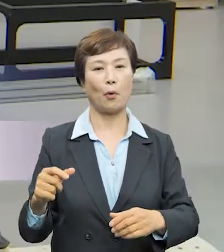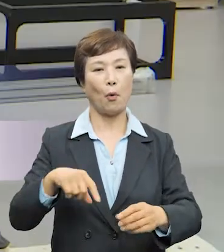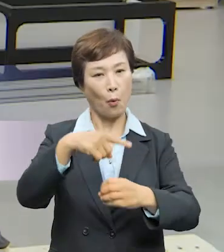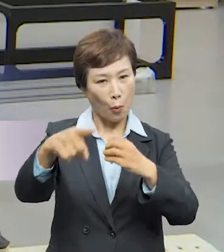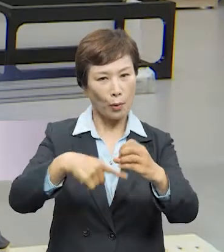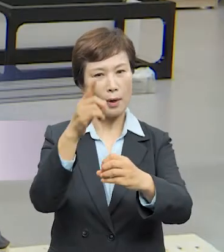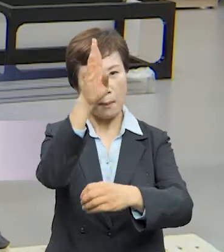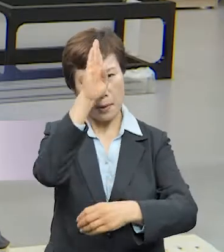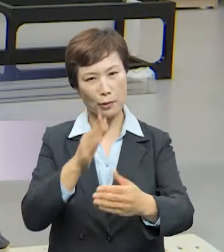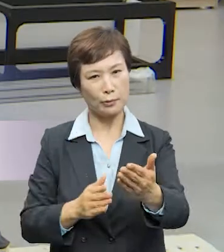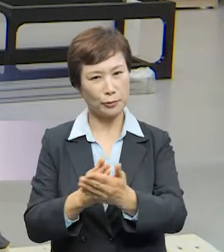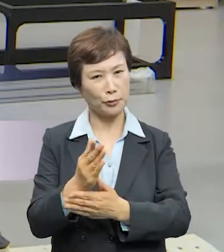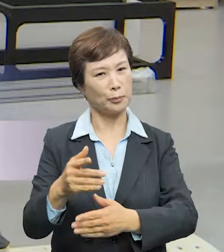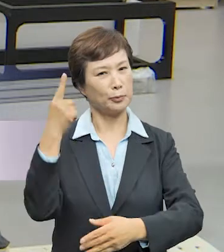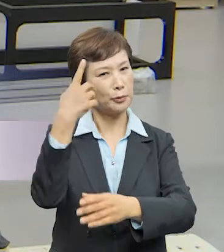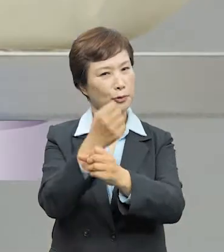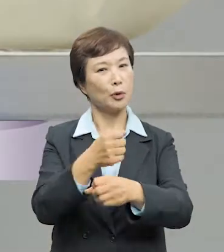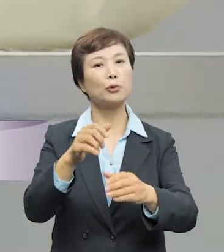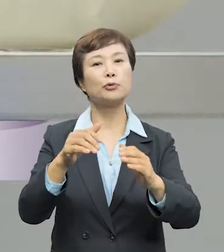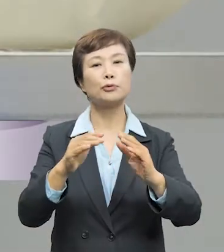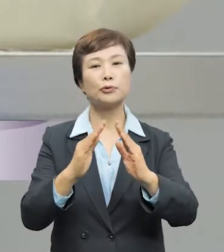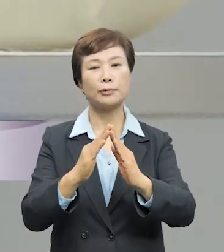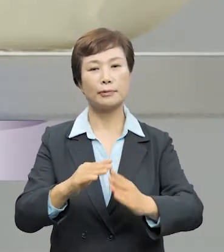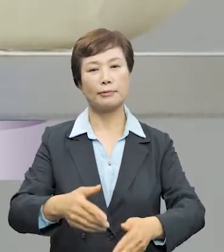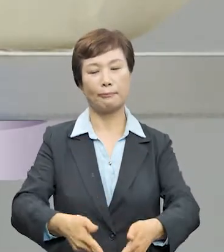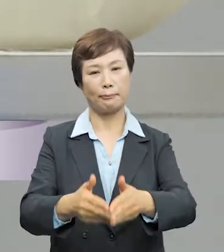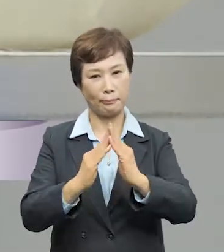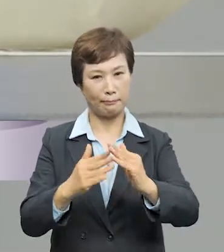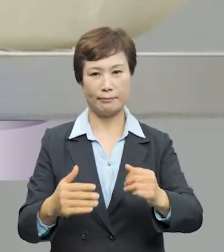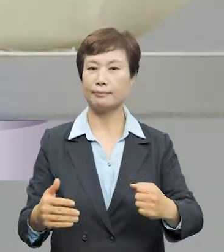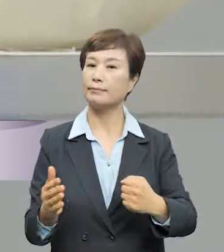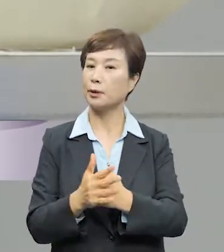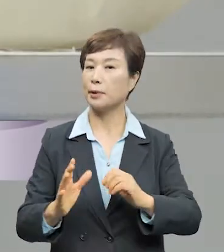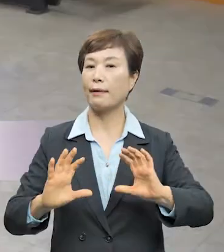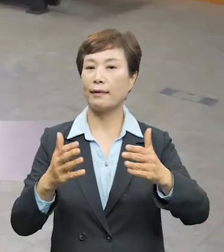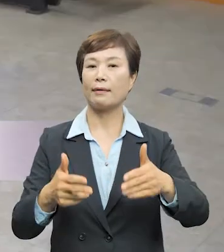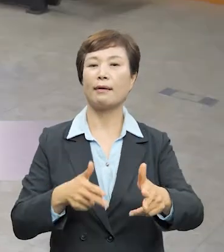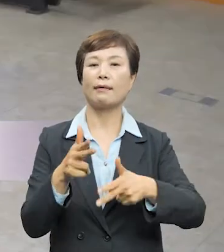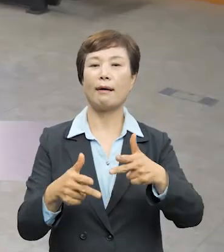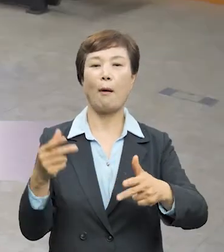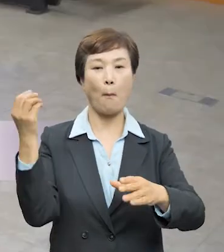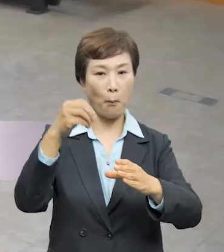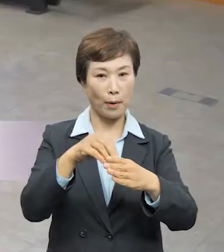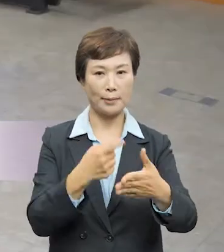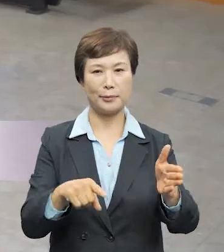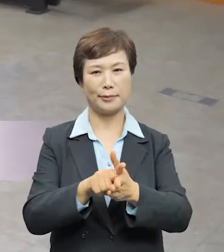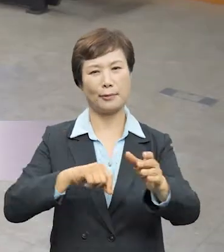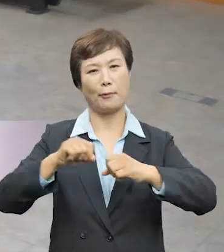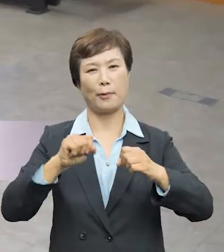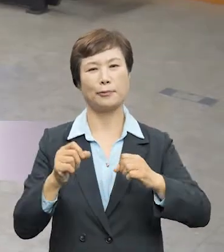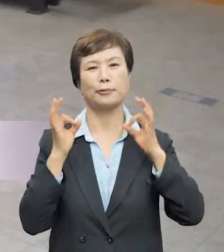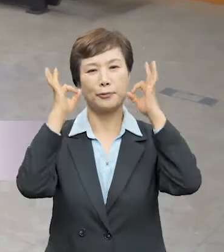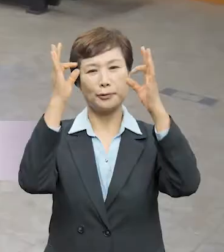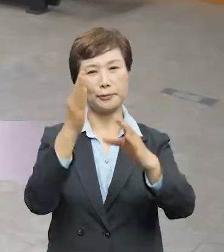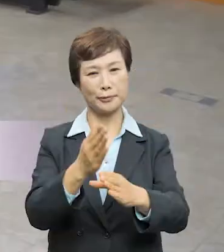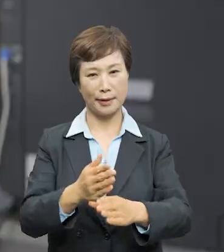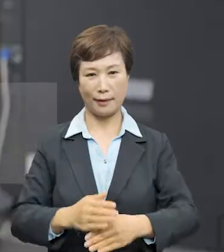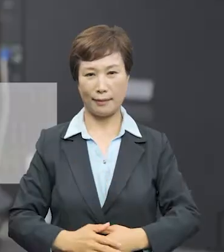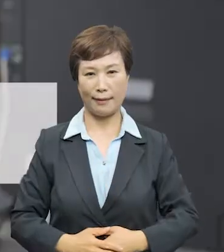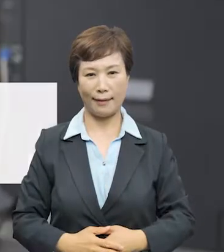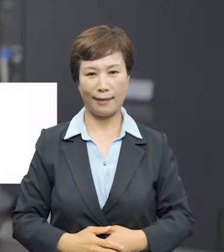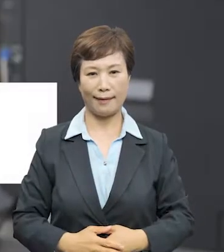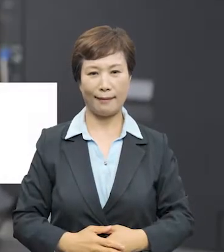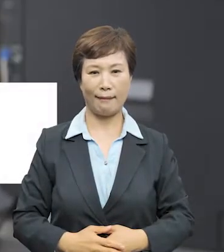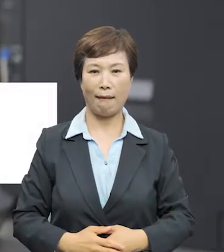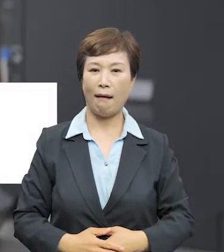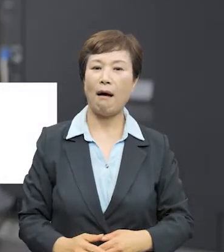서남권 원자력의학원 건립이 차기 정부 국정과제에 반영될 수 있도록 총력전을 펼치고 있습니다.